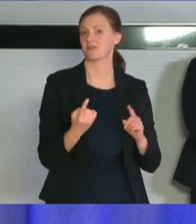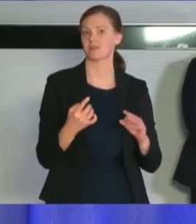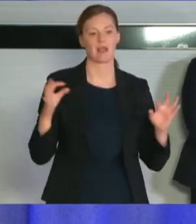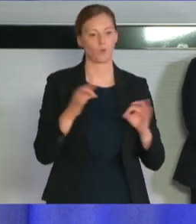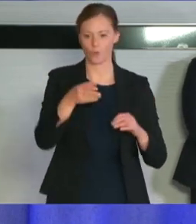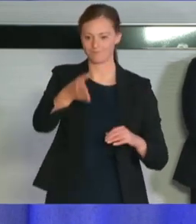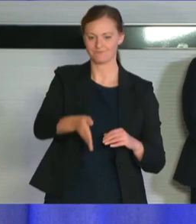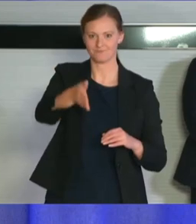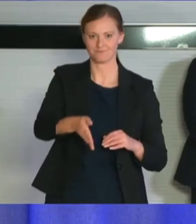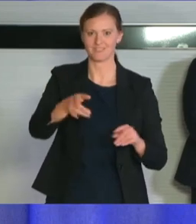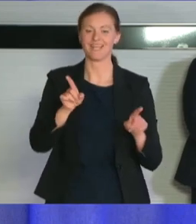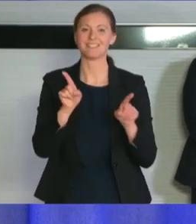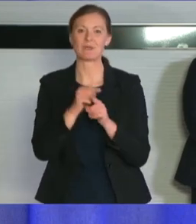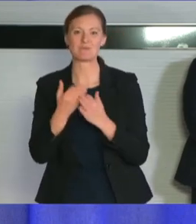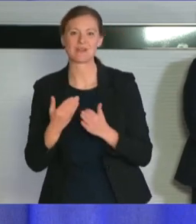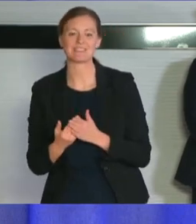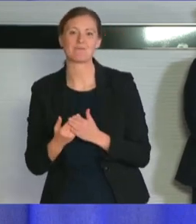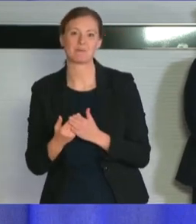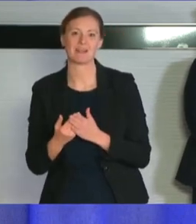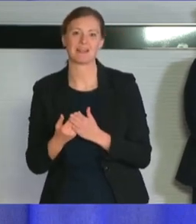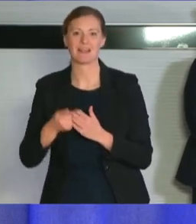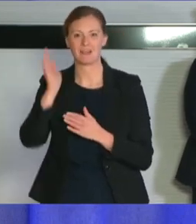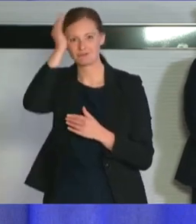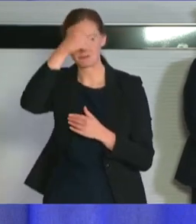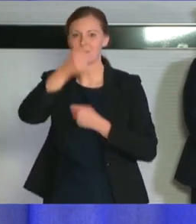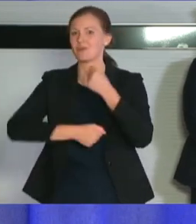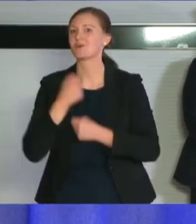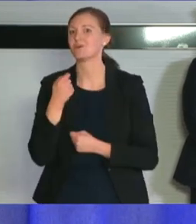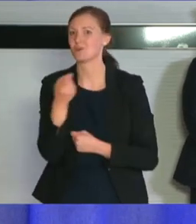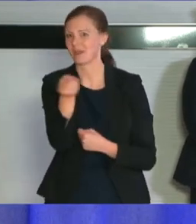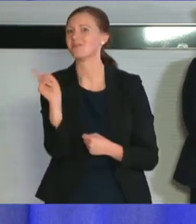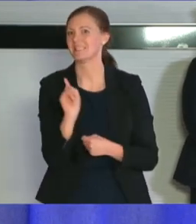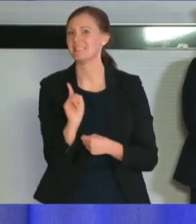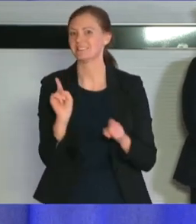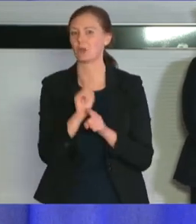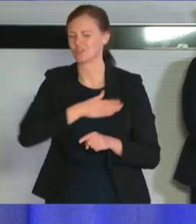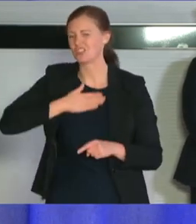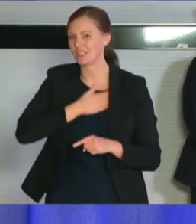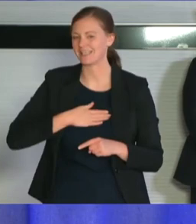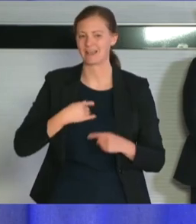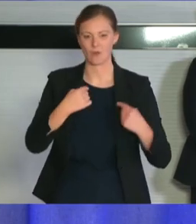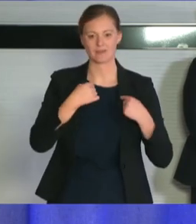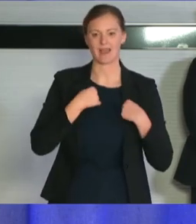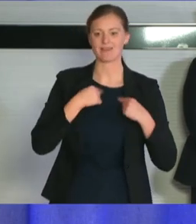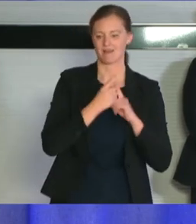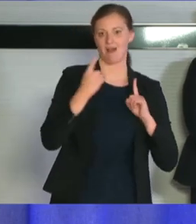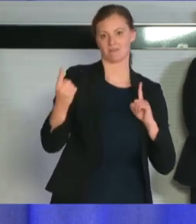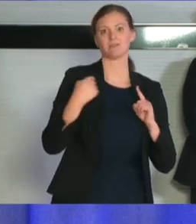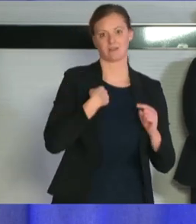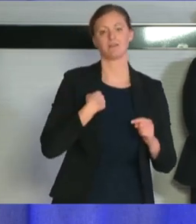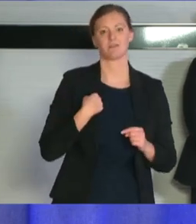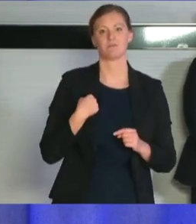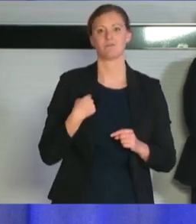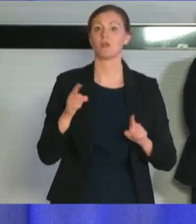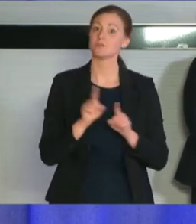shaked hands, som for eksempel det var på sånn at Trump har gjort med noen av de som var syke, og jeg har holdt den avstanden. Så